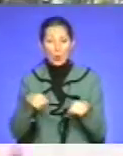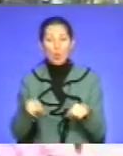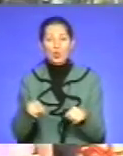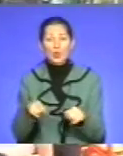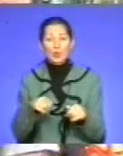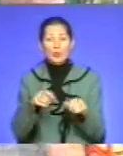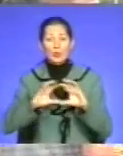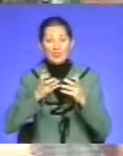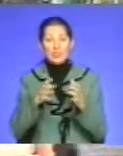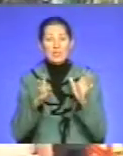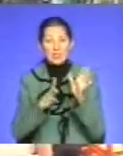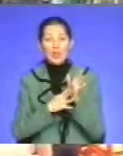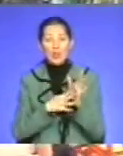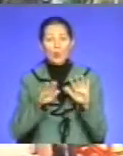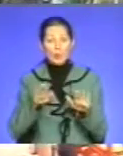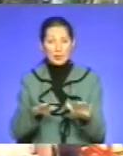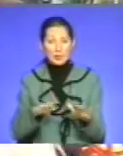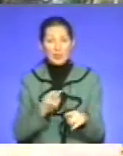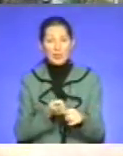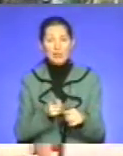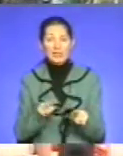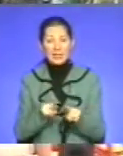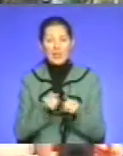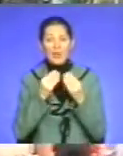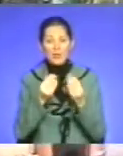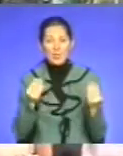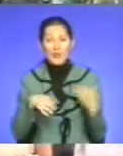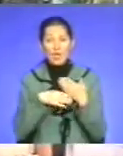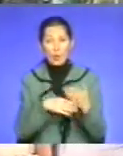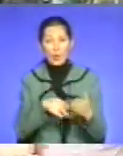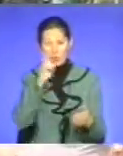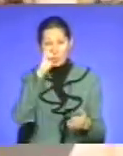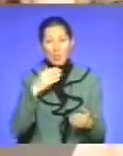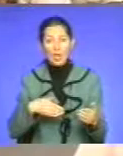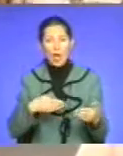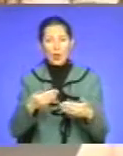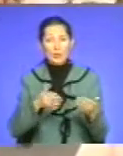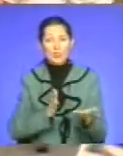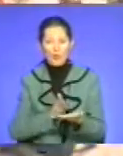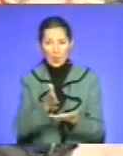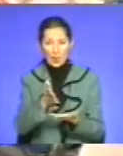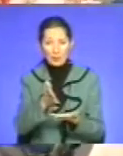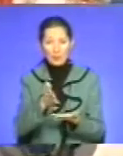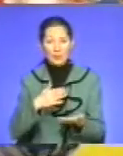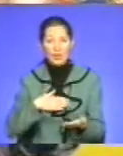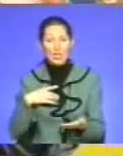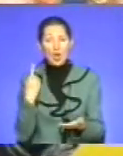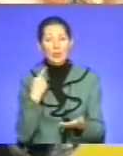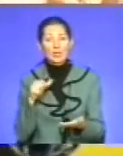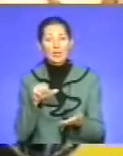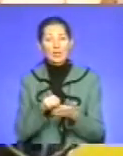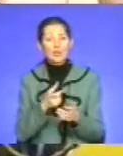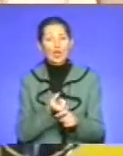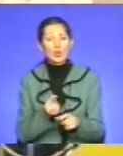9-му місці. І саме такі виставки допомагають країні йти вперед. Наша область так само представлена досить